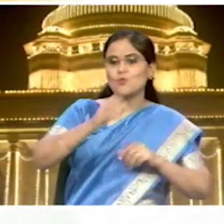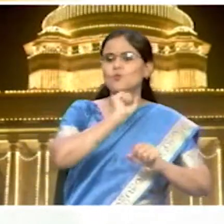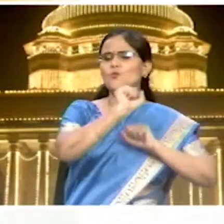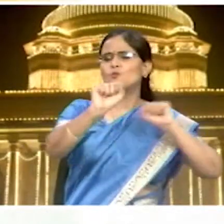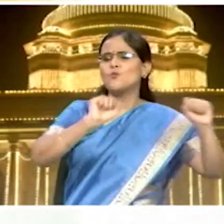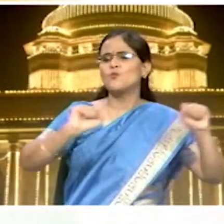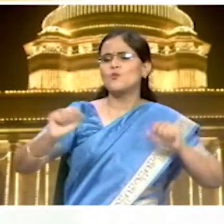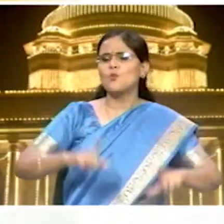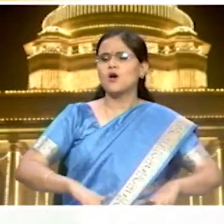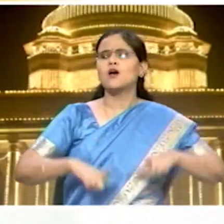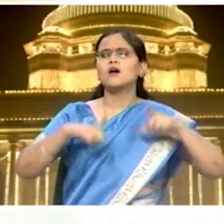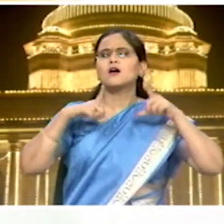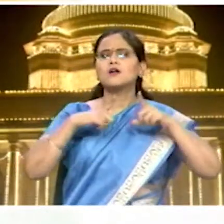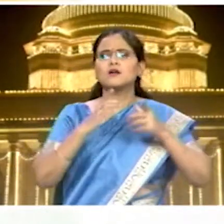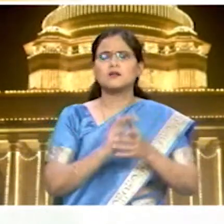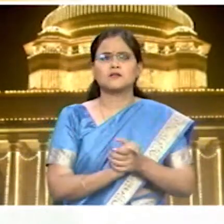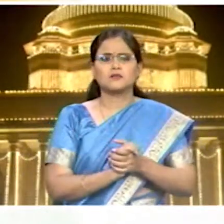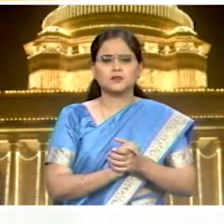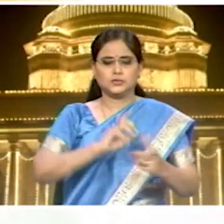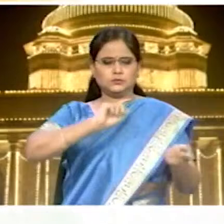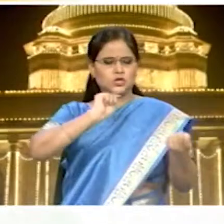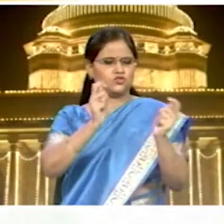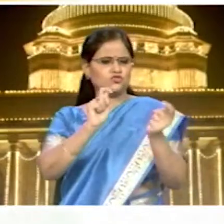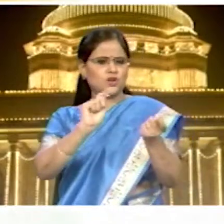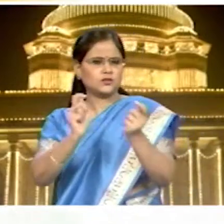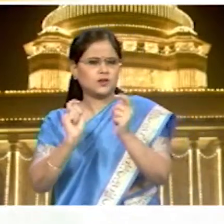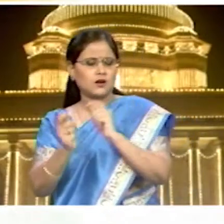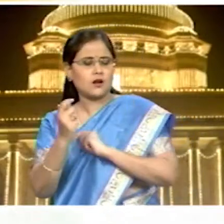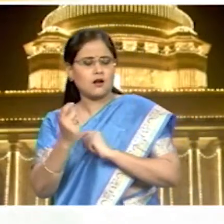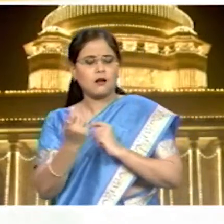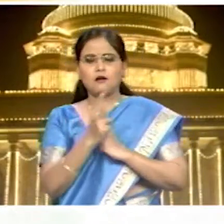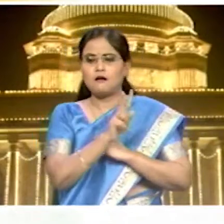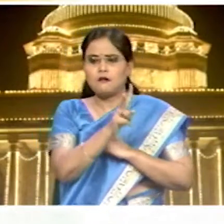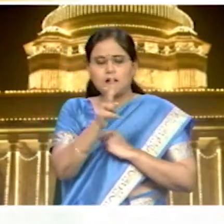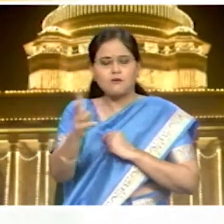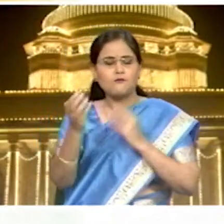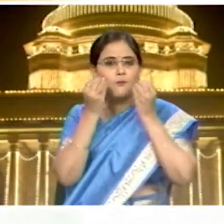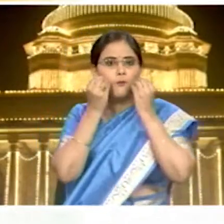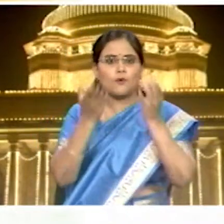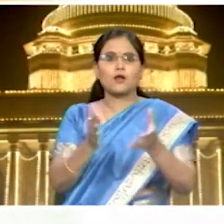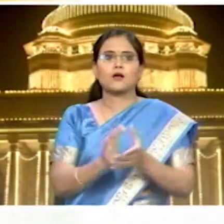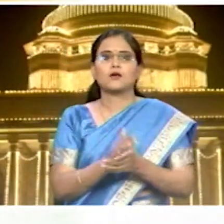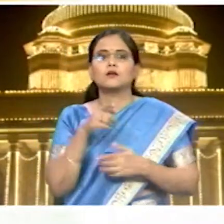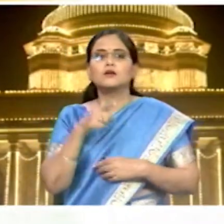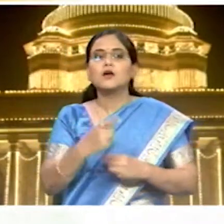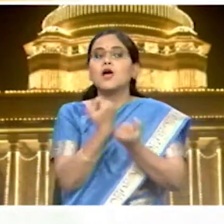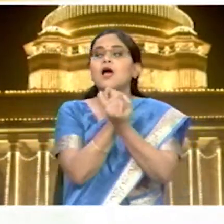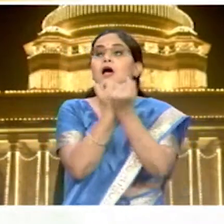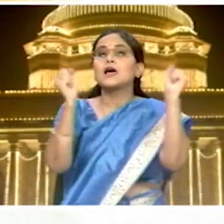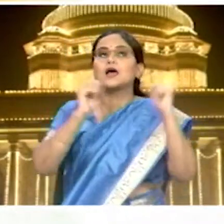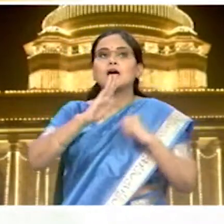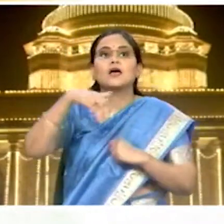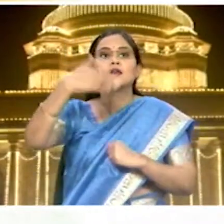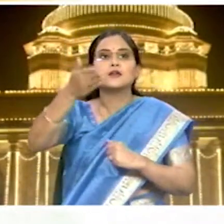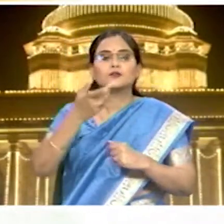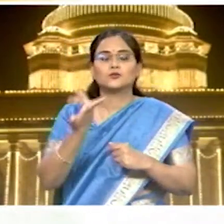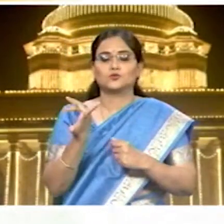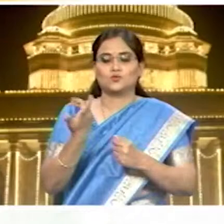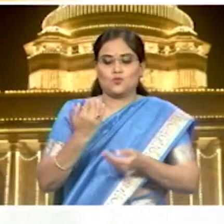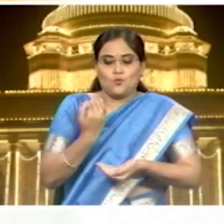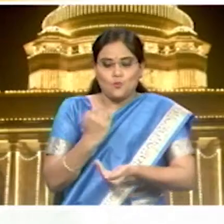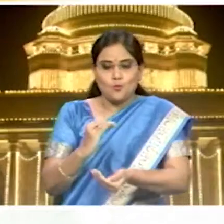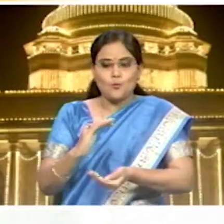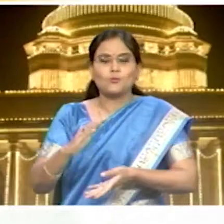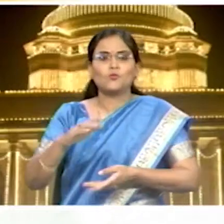में अद्भुत परिवर्तन देखे हैं। ये गवाह है कि कैसे आजादी के बाद सभी पीढ़ियों ने